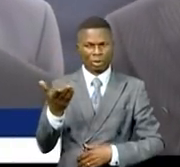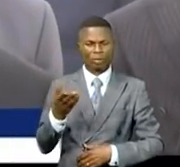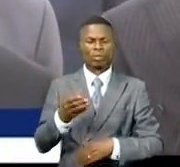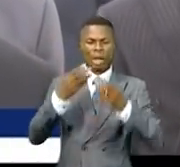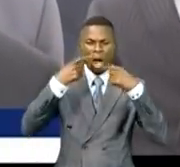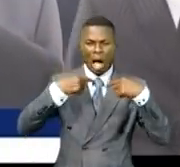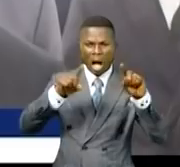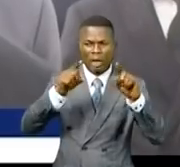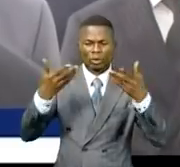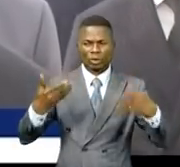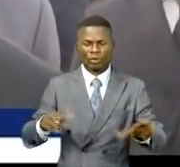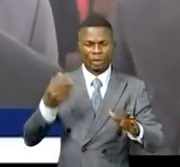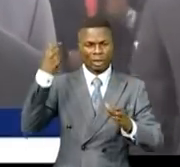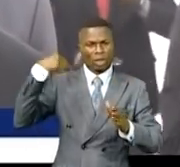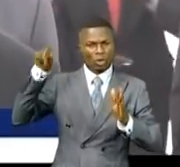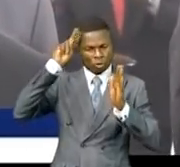publication du gouvernement.